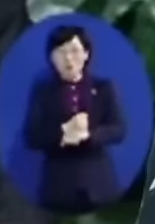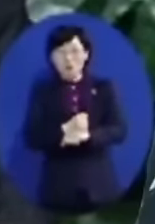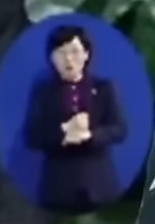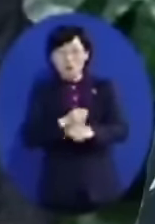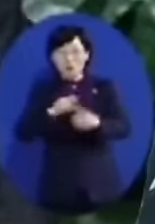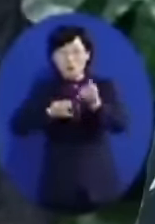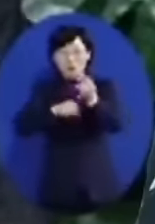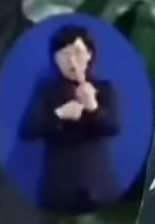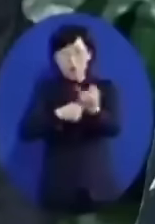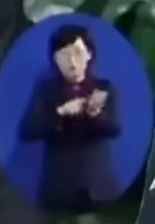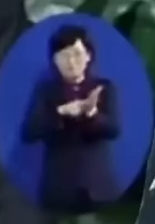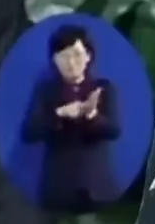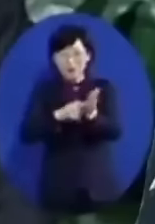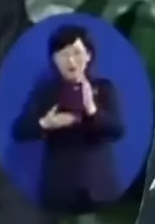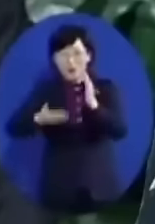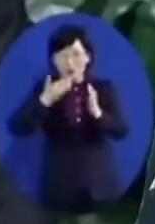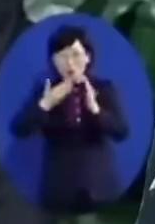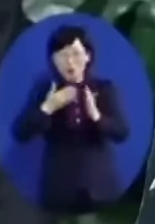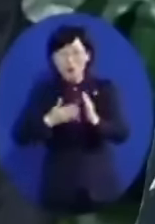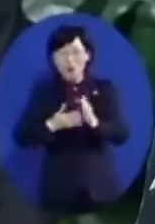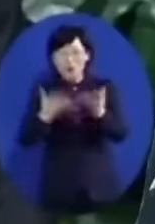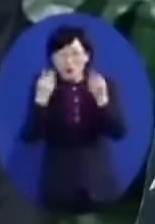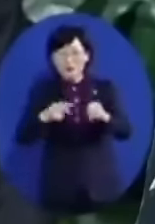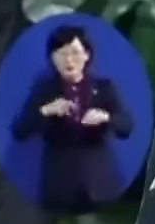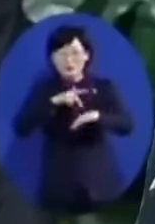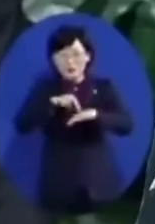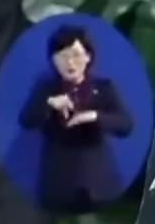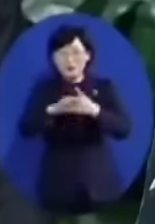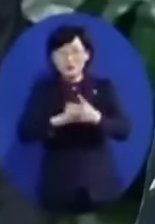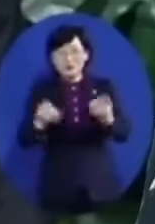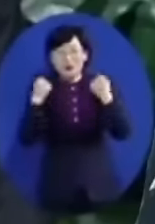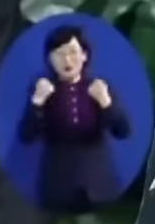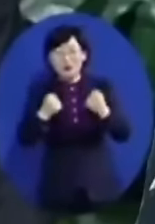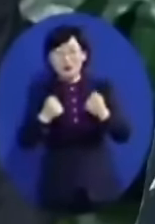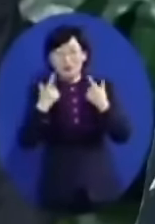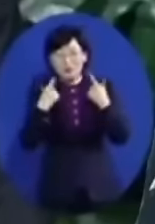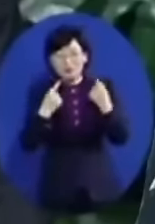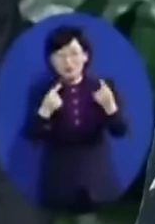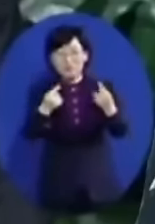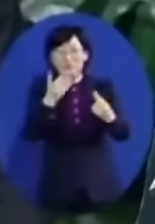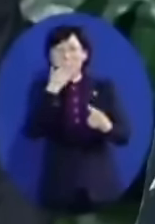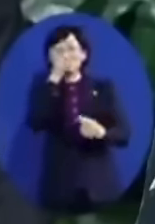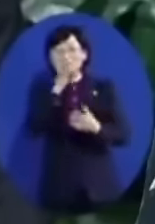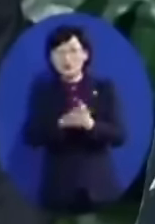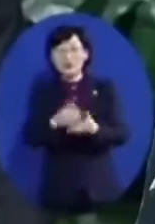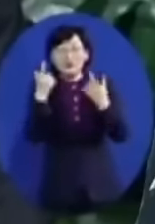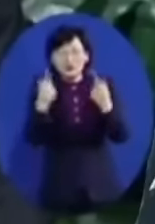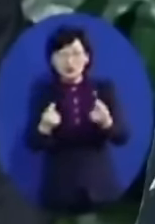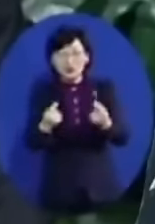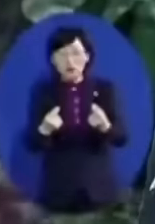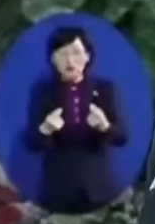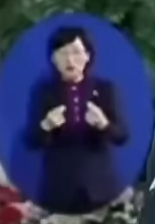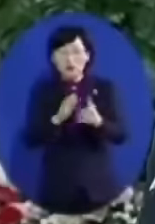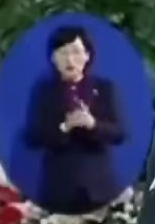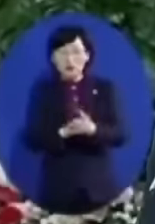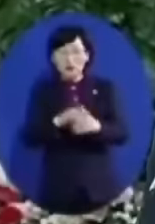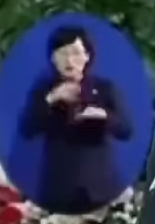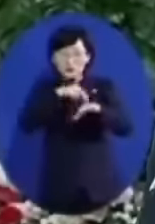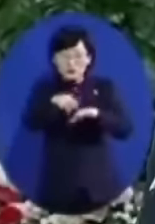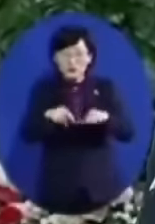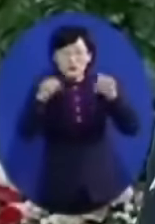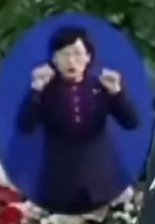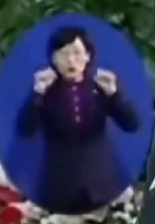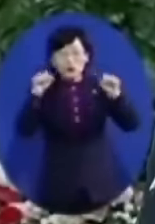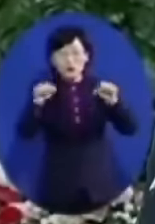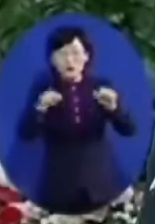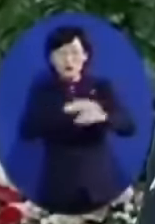보약도 가끔 먹고 많이 걸으면 우리가 건강을 유지할 수가 있는 것입니다. 이처럼 산책이나 조깅을 하는 것은 심신의